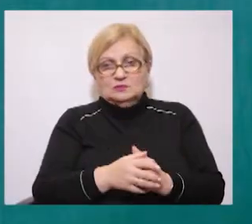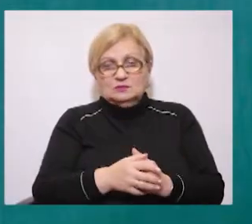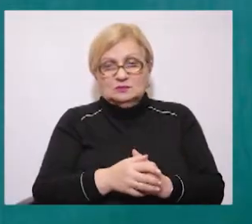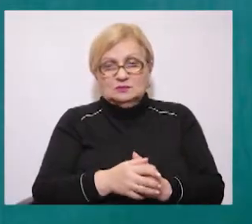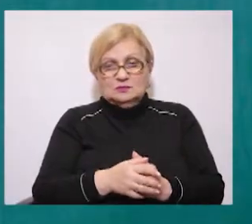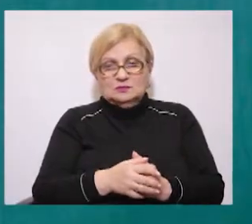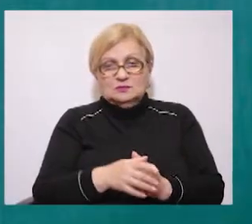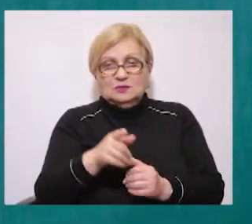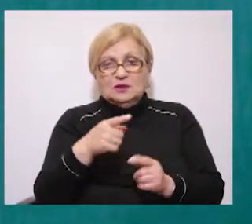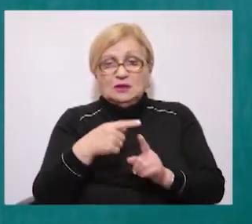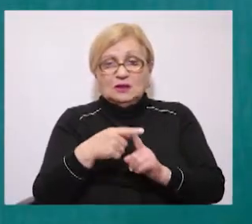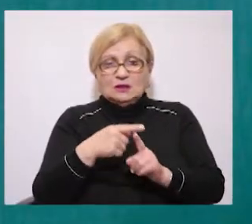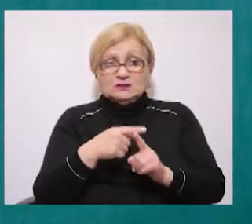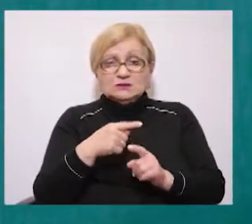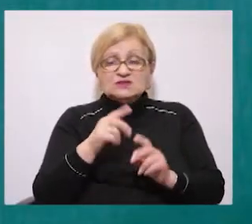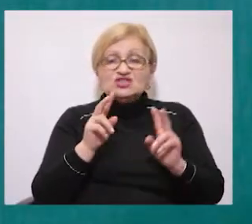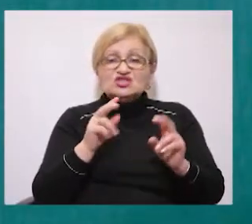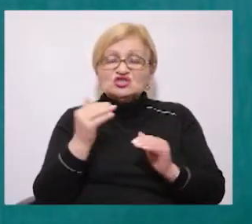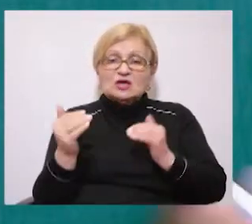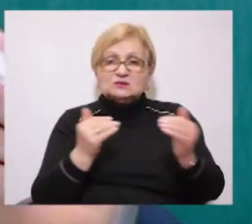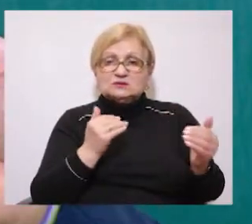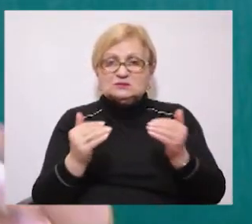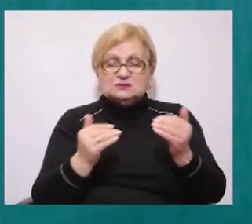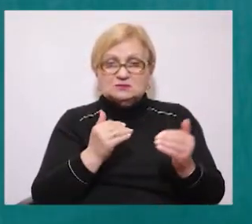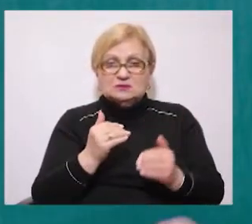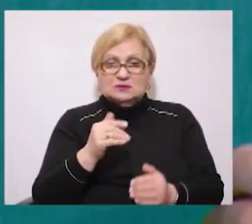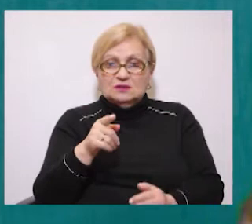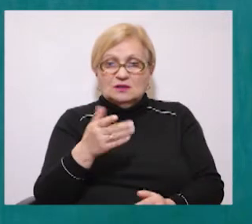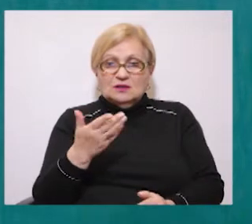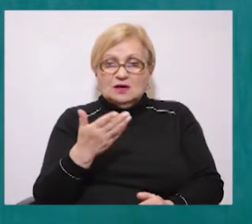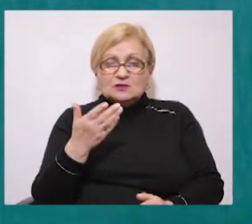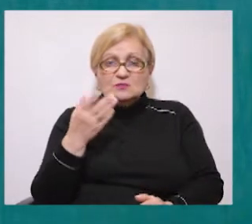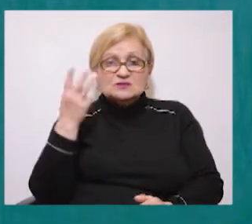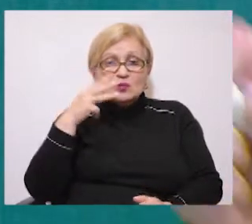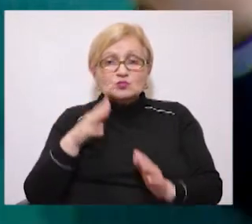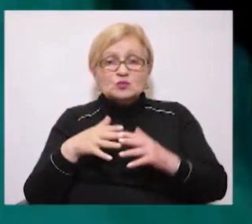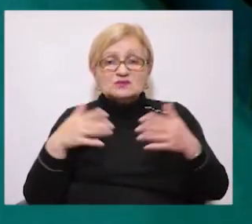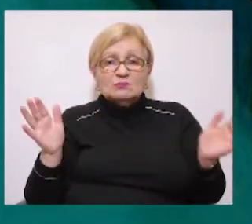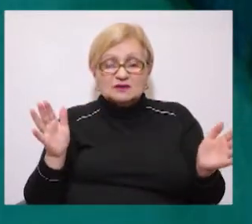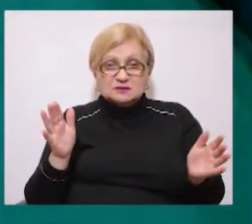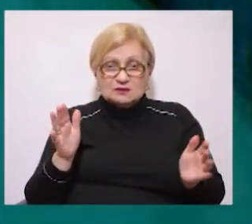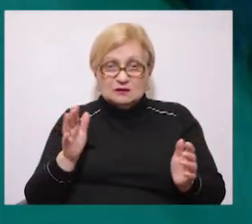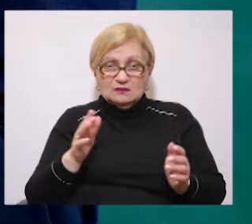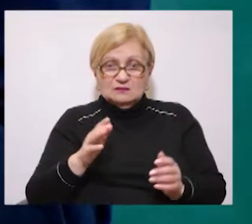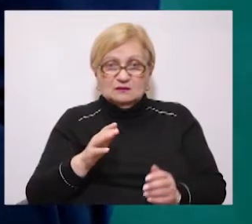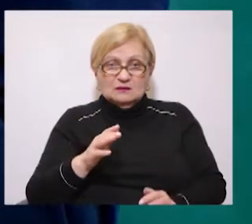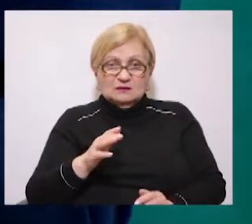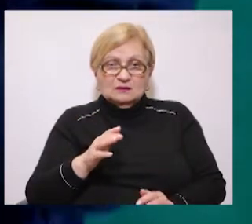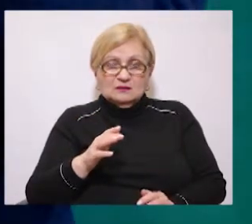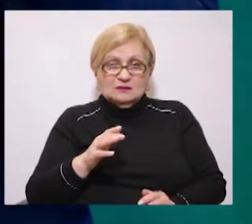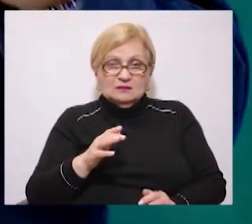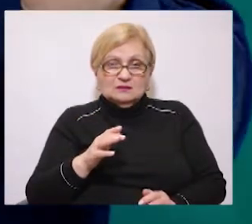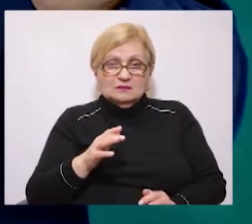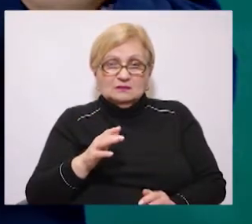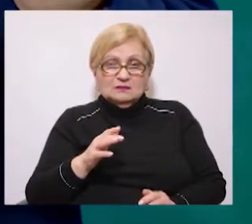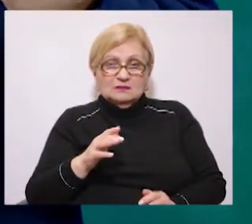განსაზღვრავს შეკრების ნიშანს, განსაზღვრავს ის შესაკრები, რომლის მოდულიც მეტია და